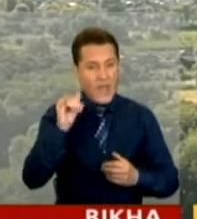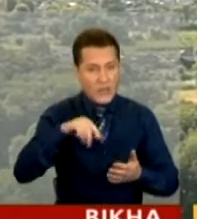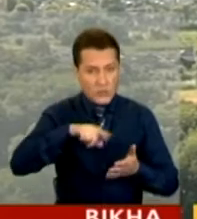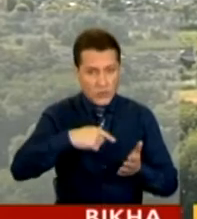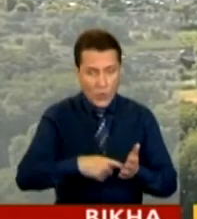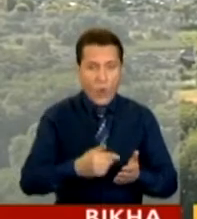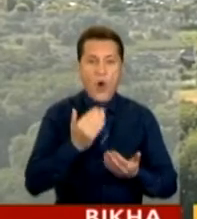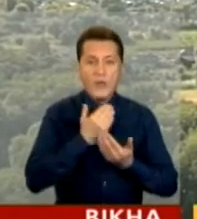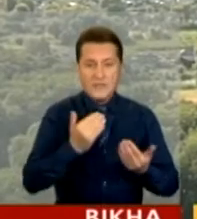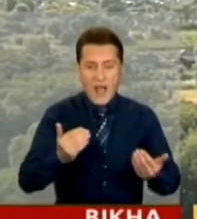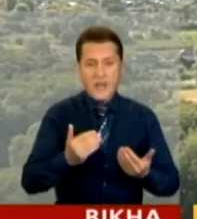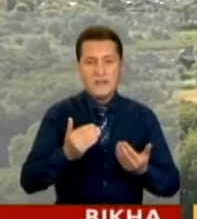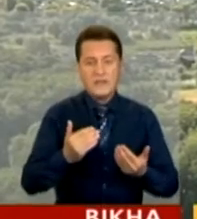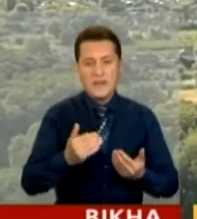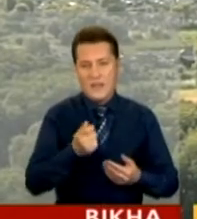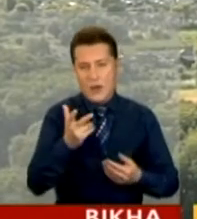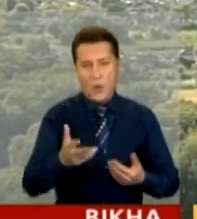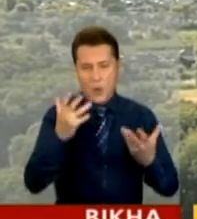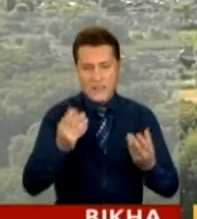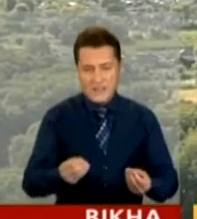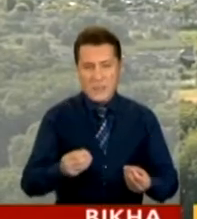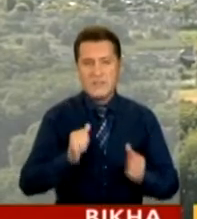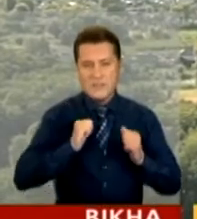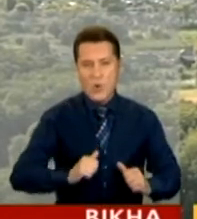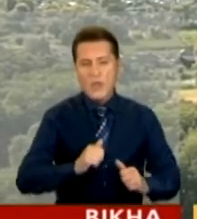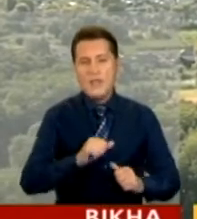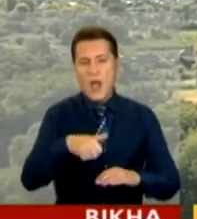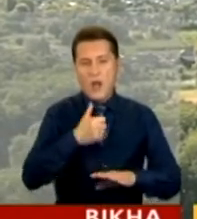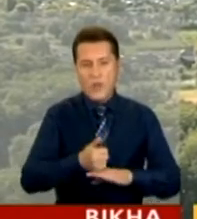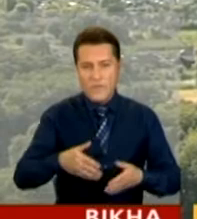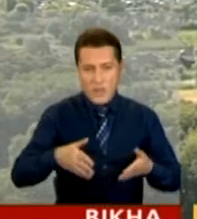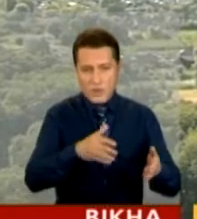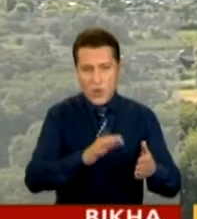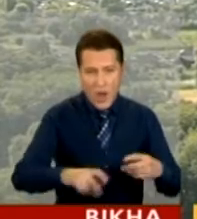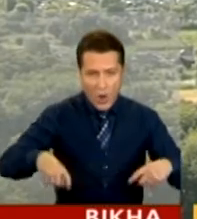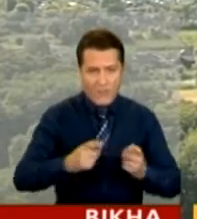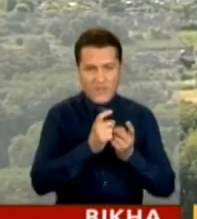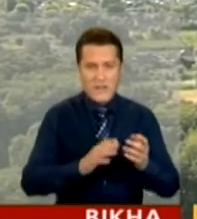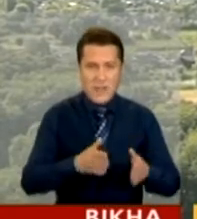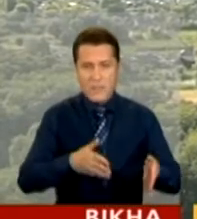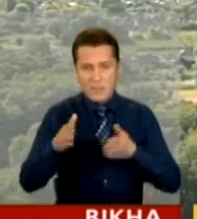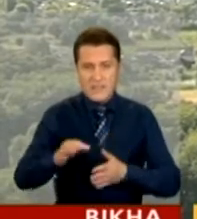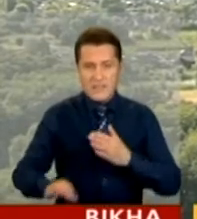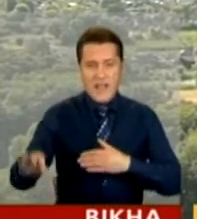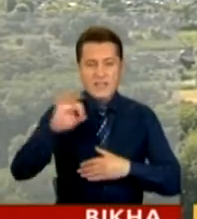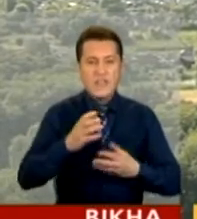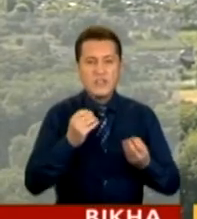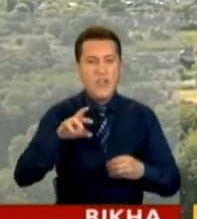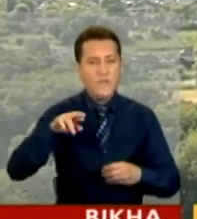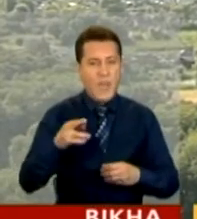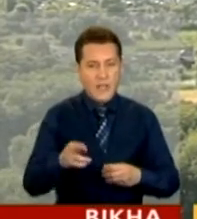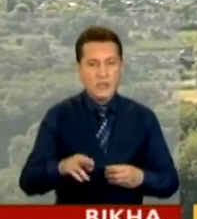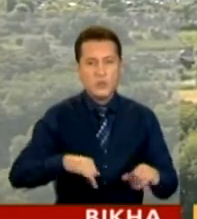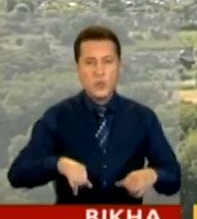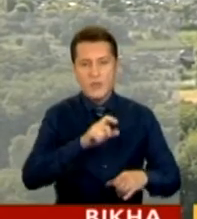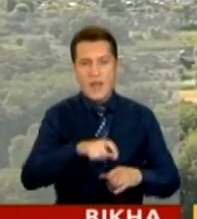діб досить спокійно. Головна зона конфлікту, лінія конфлікту перемістилася на схід, на україно-російський кордон. Ще у п'ятницю терористи відбили